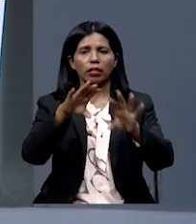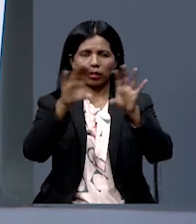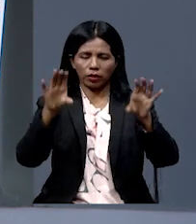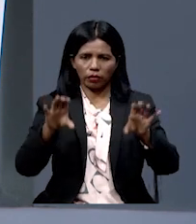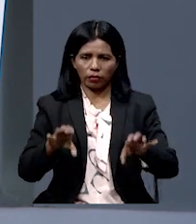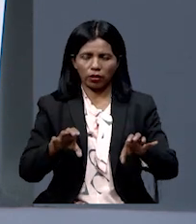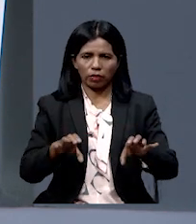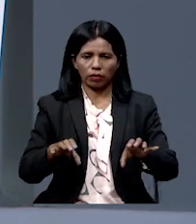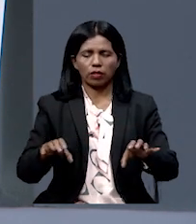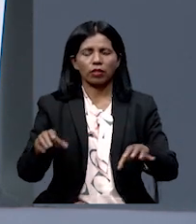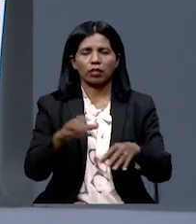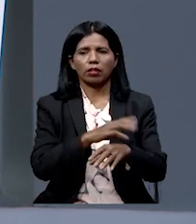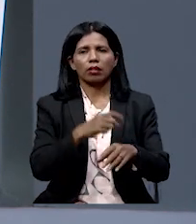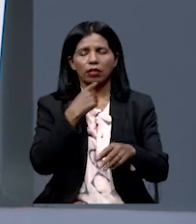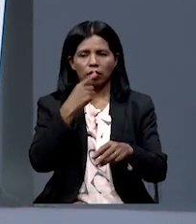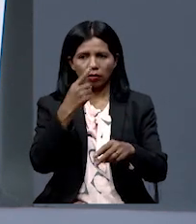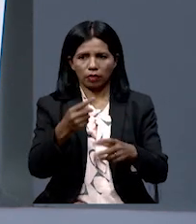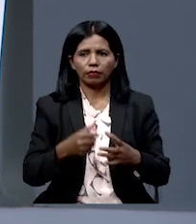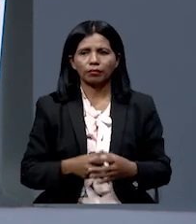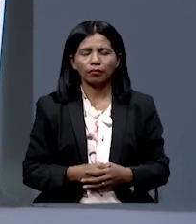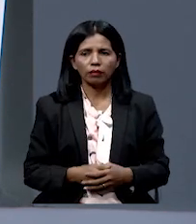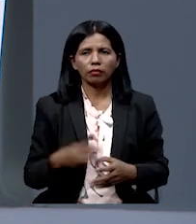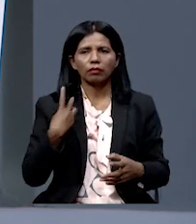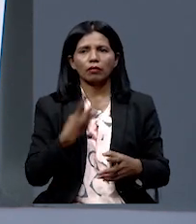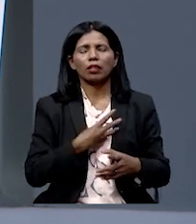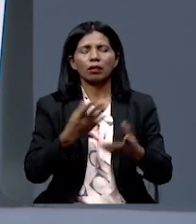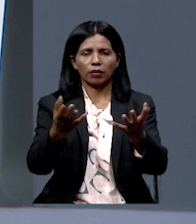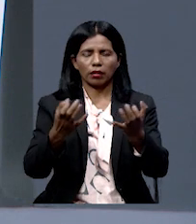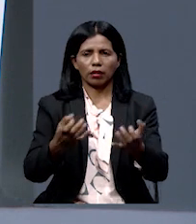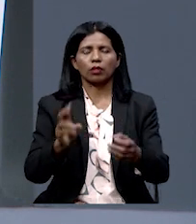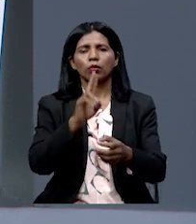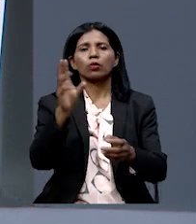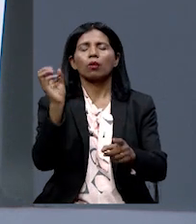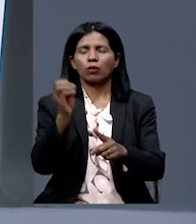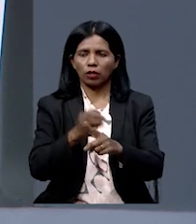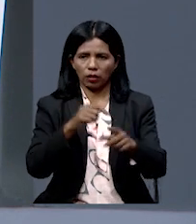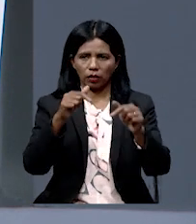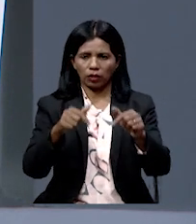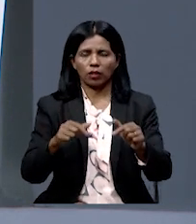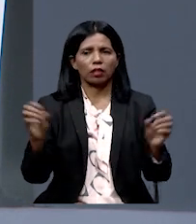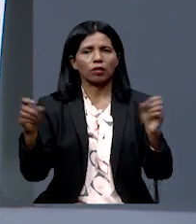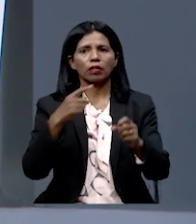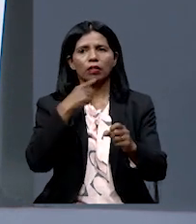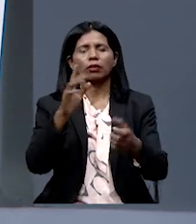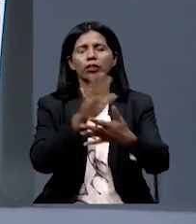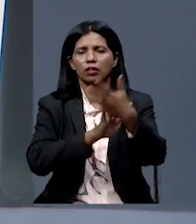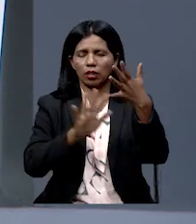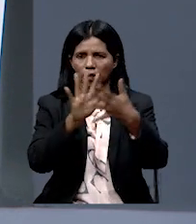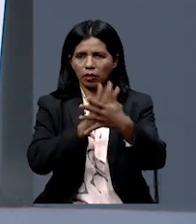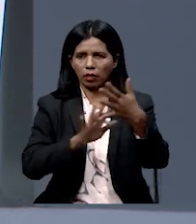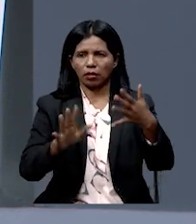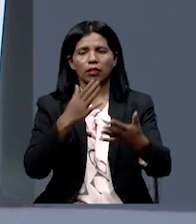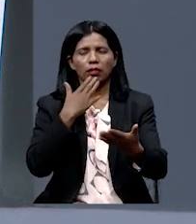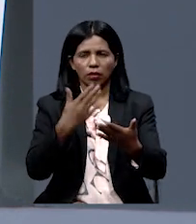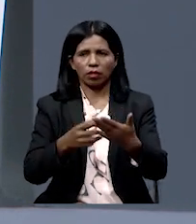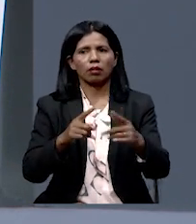ya inisio au la konsega tete kata ita mo sakar aprovita oportunidade ida ne ala os de tatu celebra sucesso